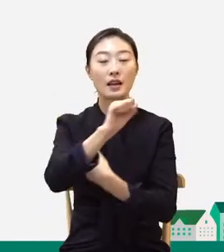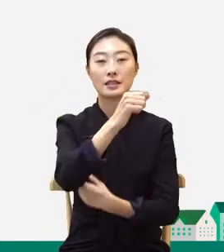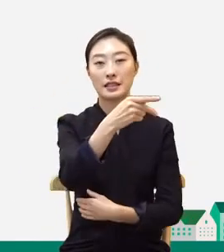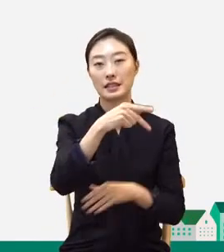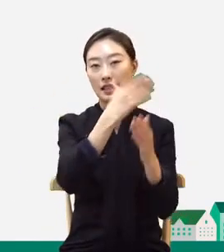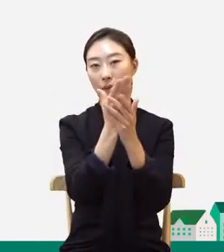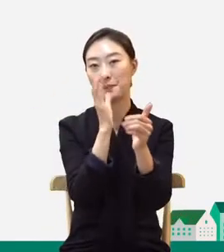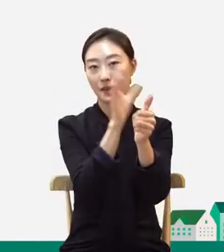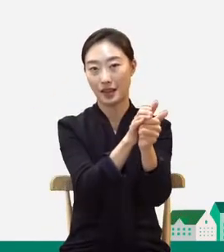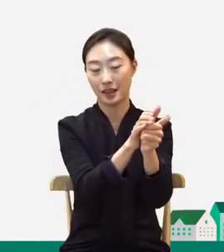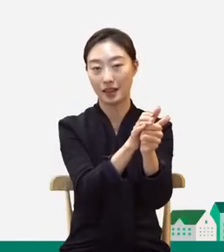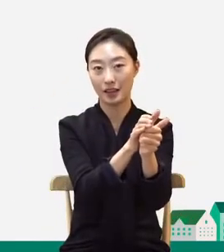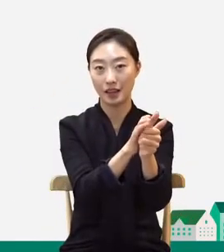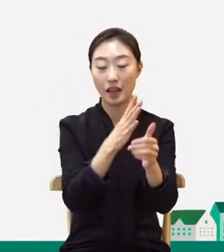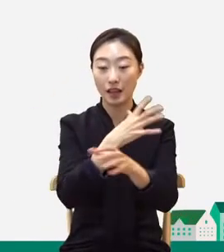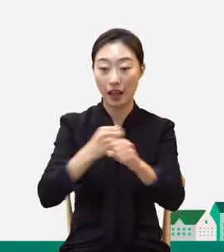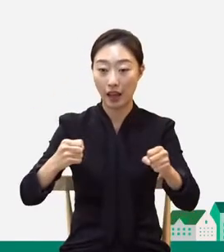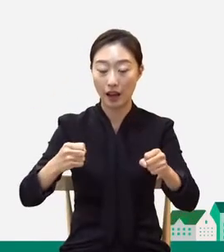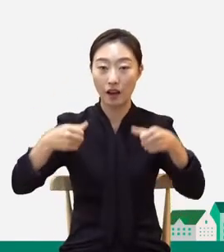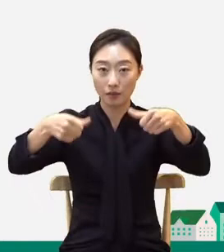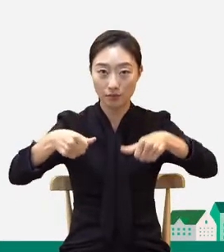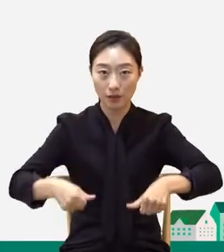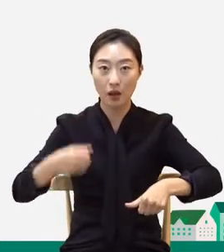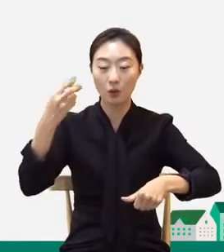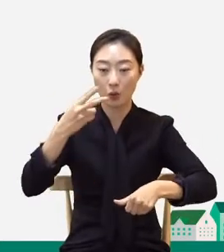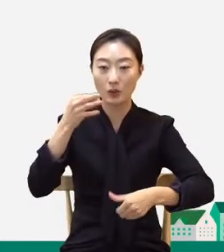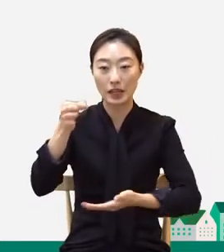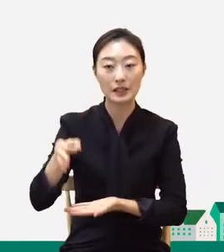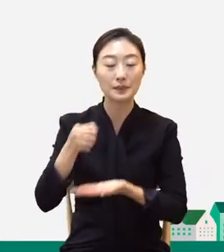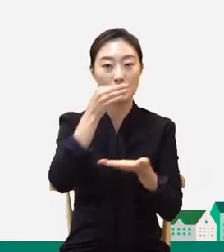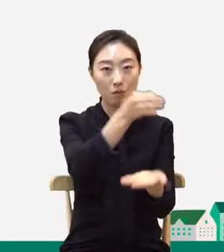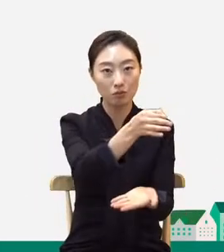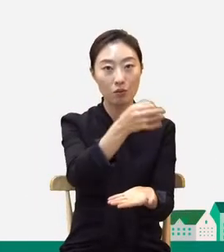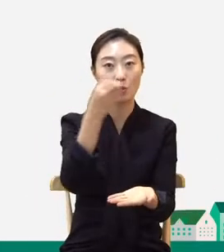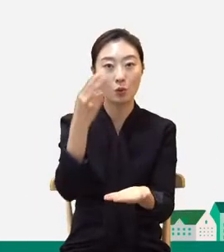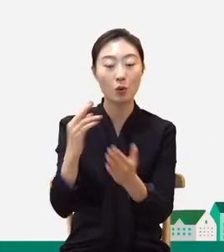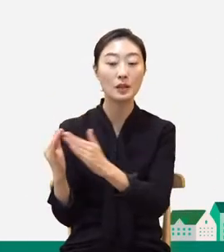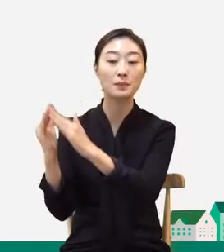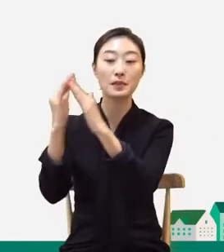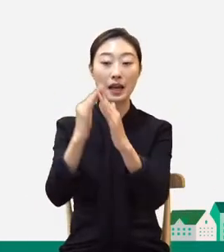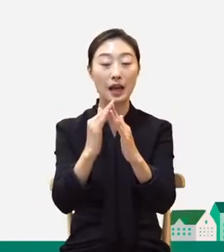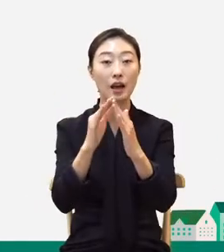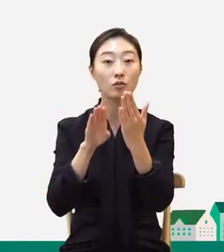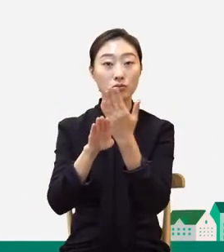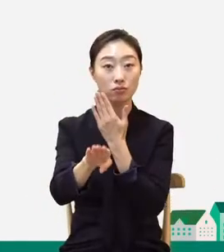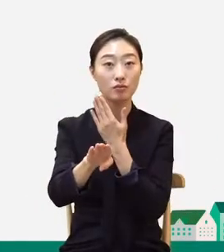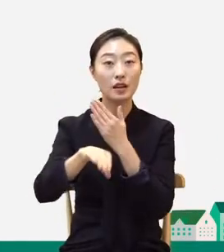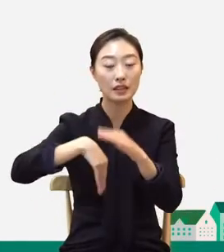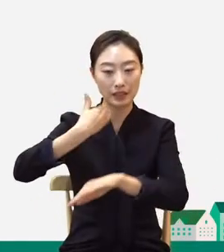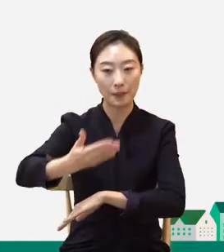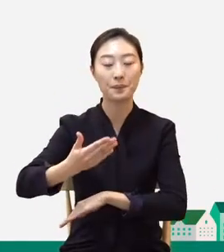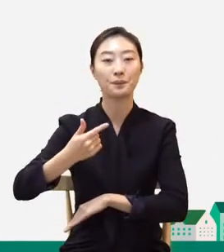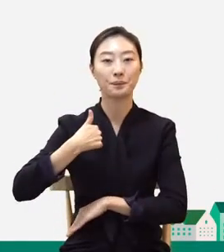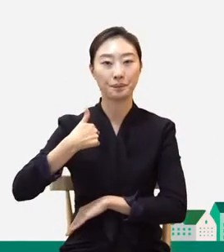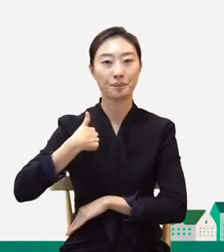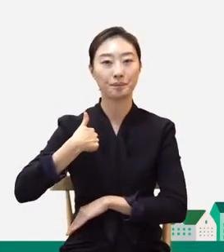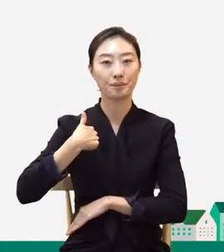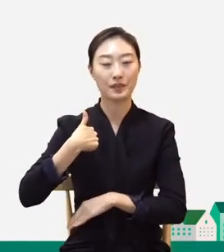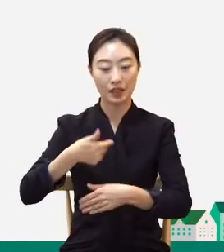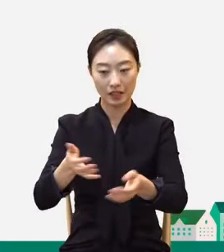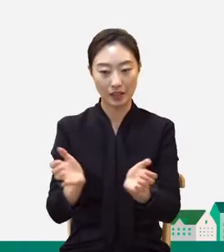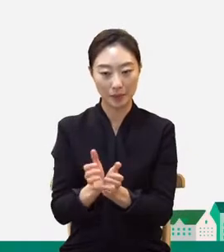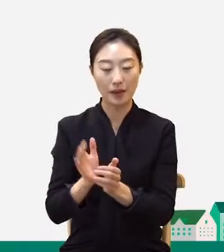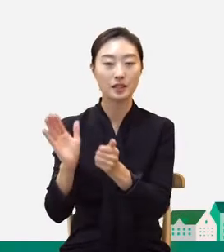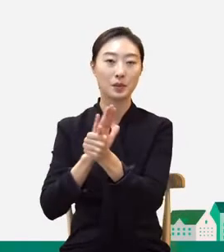하고 있고요. 계약을 체결하고 잔금을 납부하고 지원주택에 입주를 하시게 되면 이때부터 저희 지원주택의